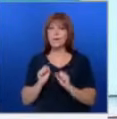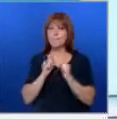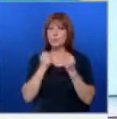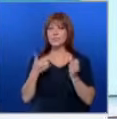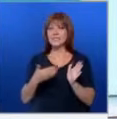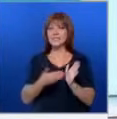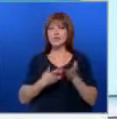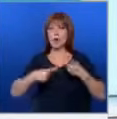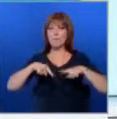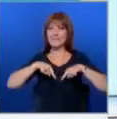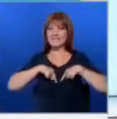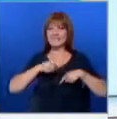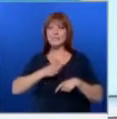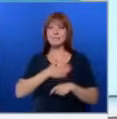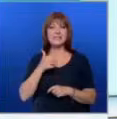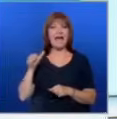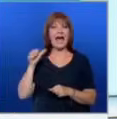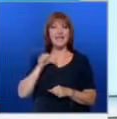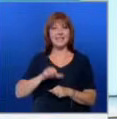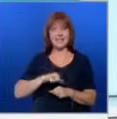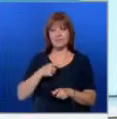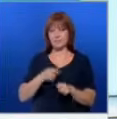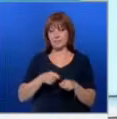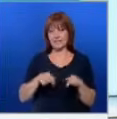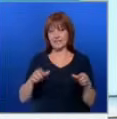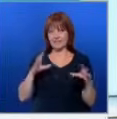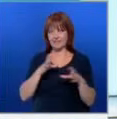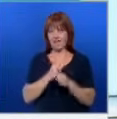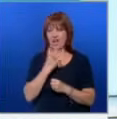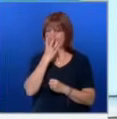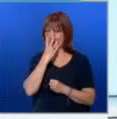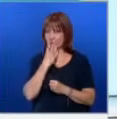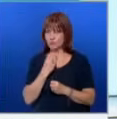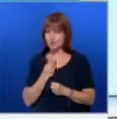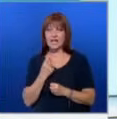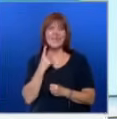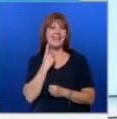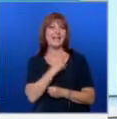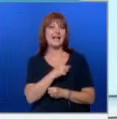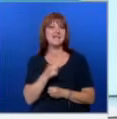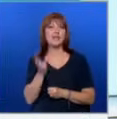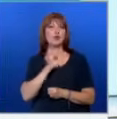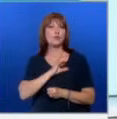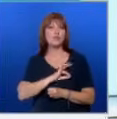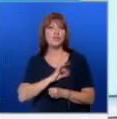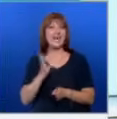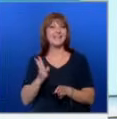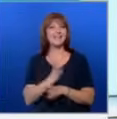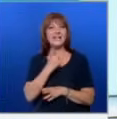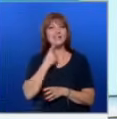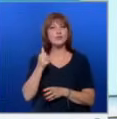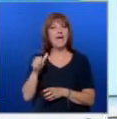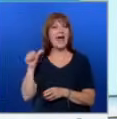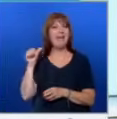Протест срещу присъдата за смъртта на Ания Явор се провежда тази вечер. Възмущение предизвика наказанието, което получи от съда